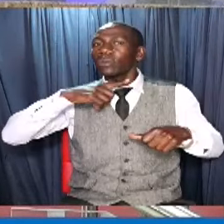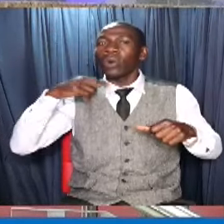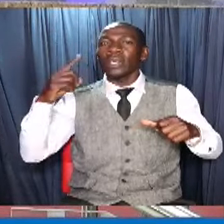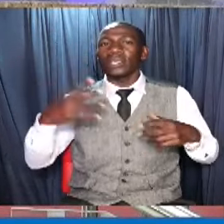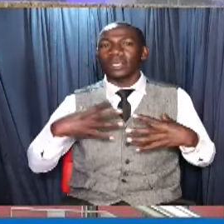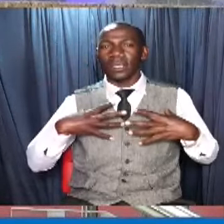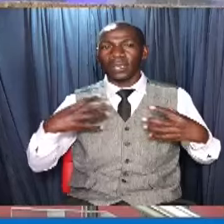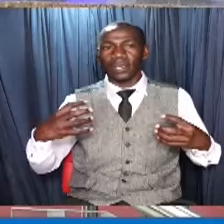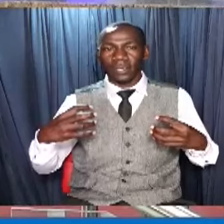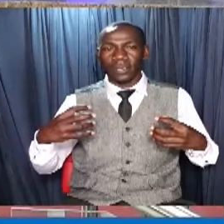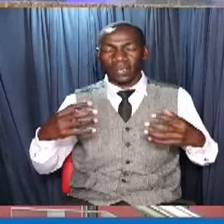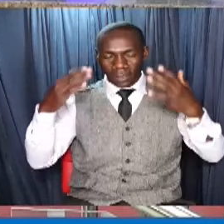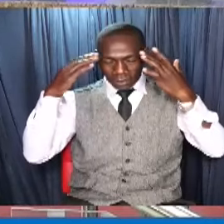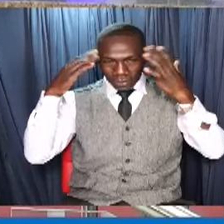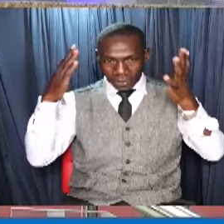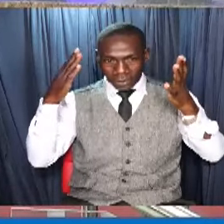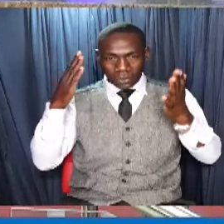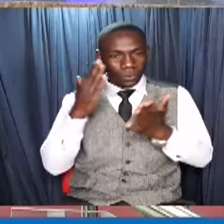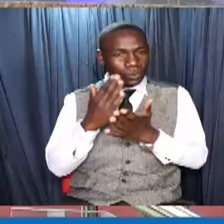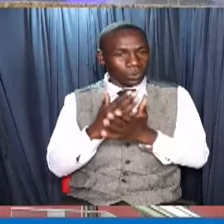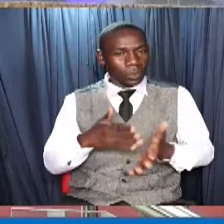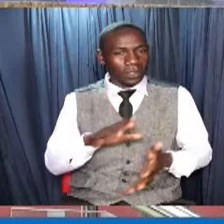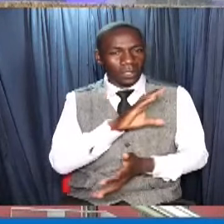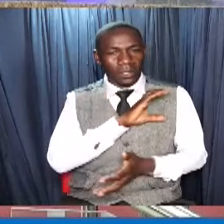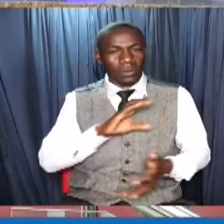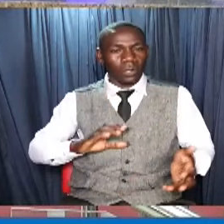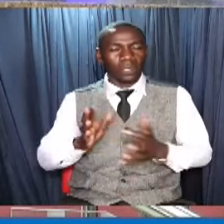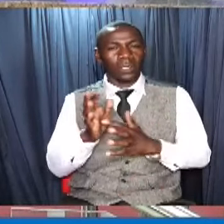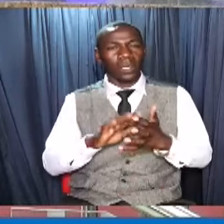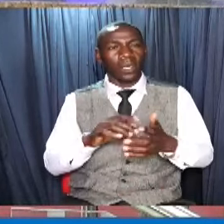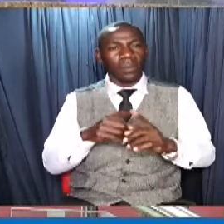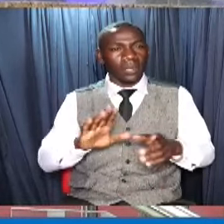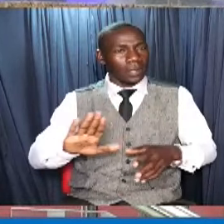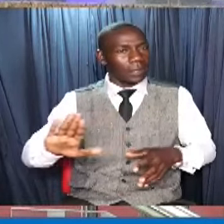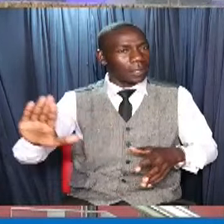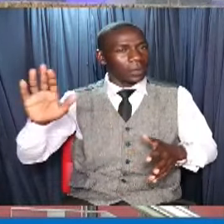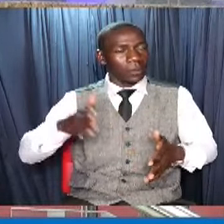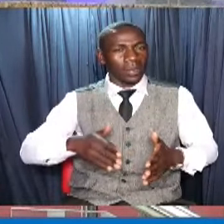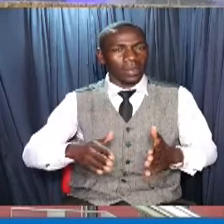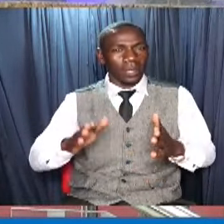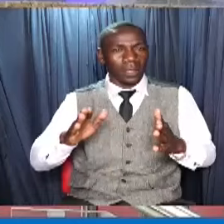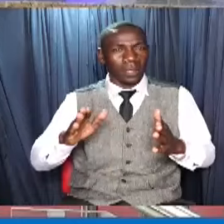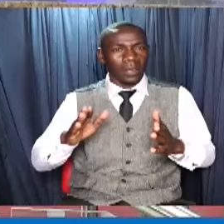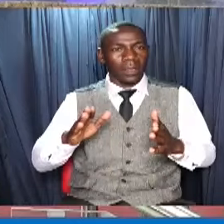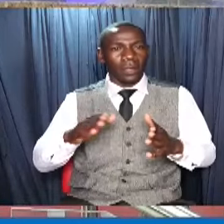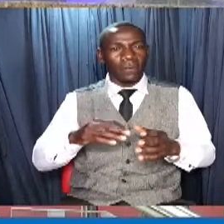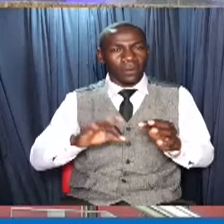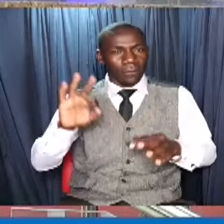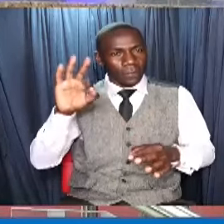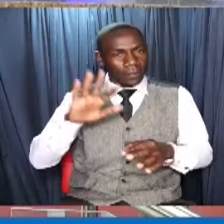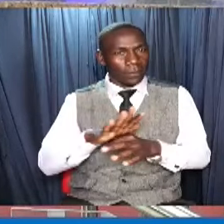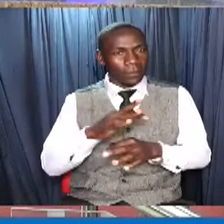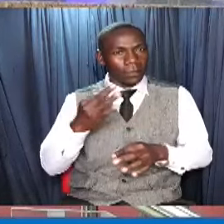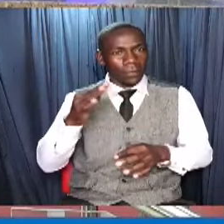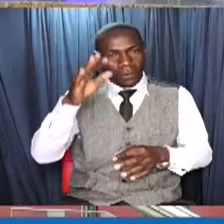one is healed. Hawajui njia ya kweli ni Yesu Kristo. They didn't know their way is the Lord. Lakini kwa njia yao. But by their way. Wanatimiza la Mungu. They are fulfilling. By